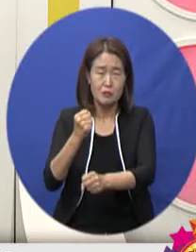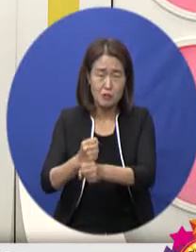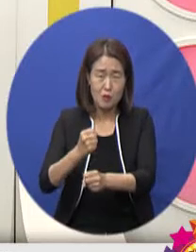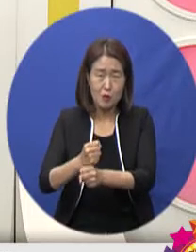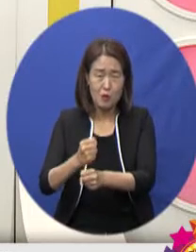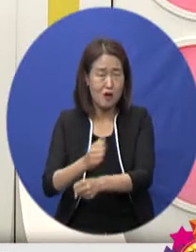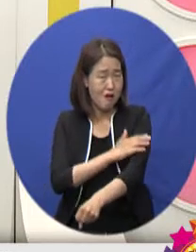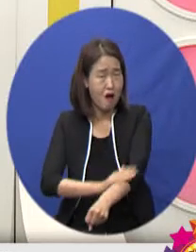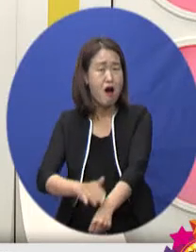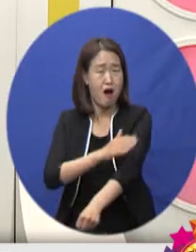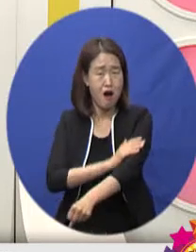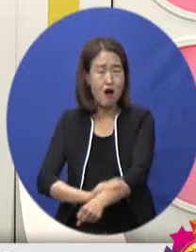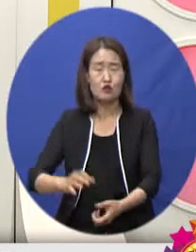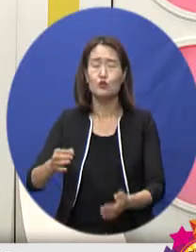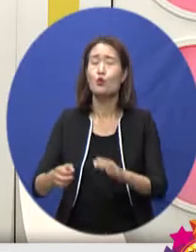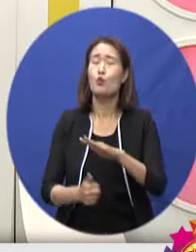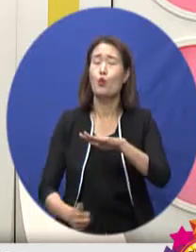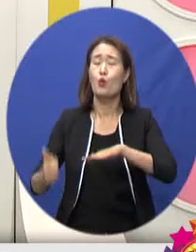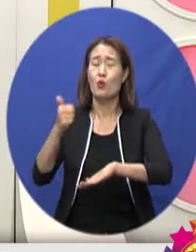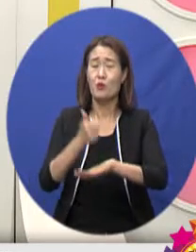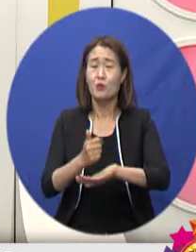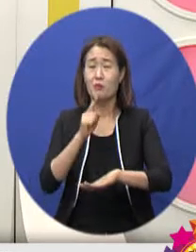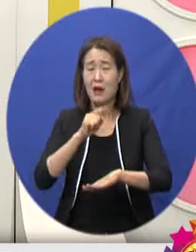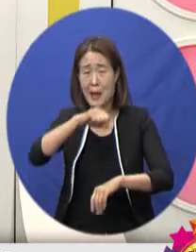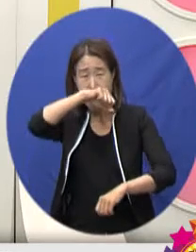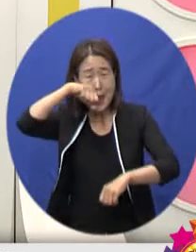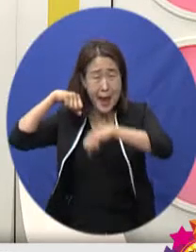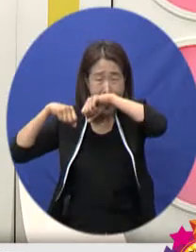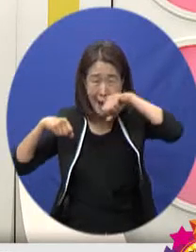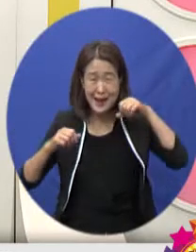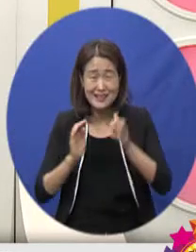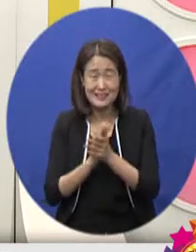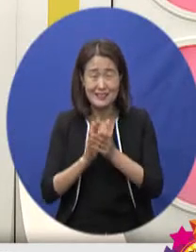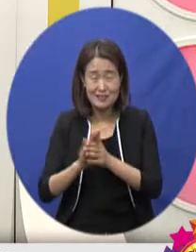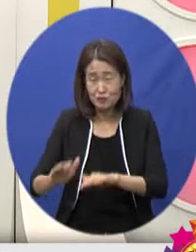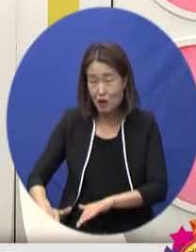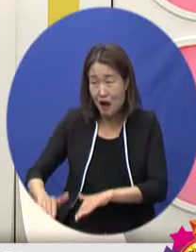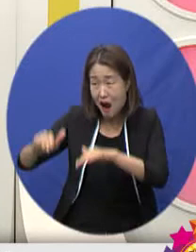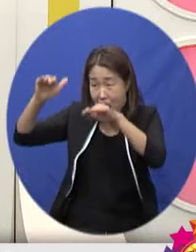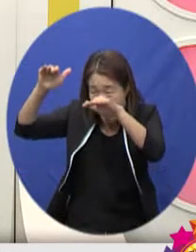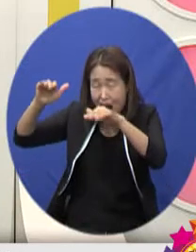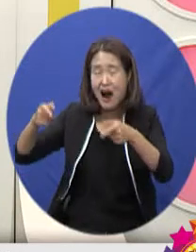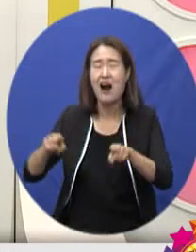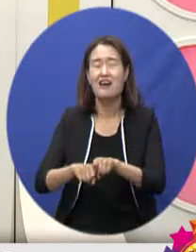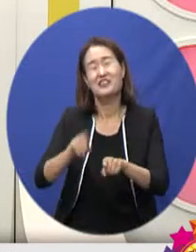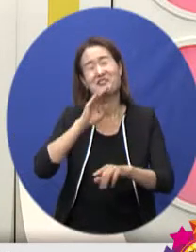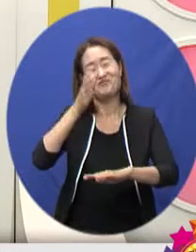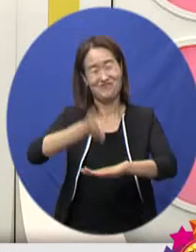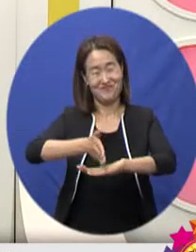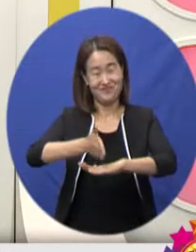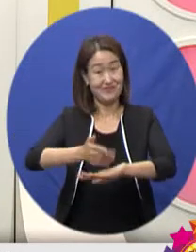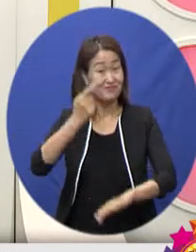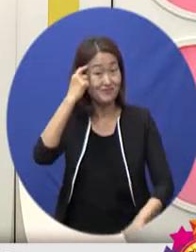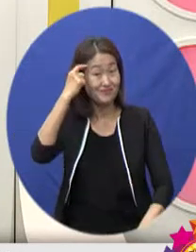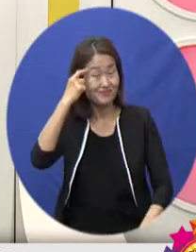네. 그래서 그 불알 친구가 이때는 고맙고 그렇죠.